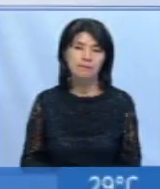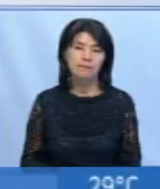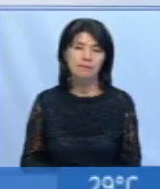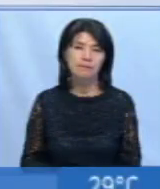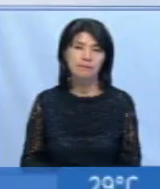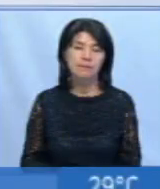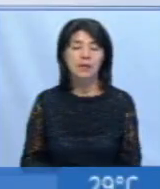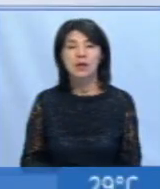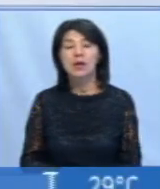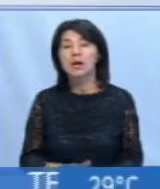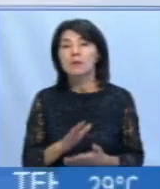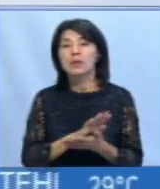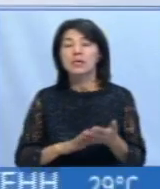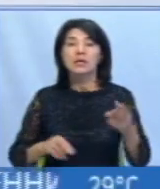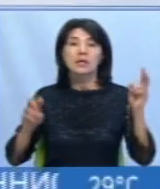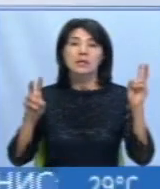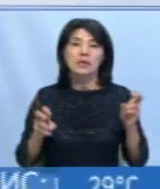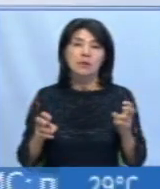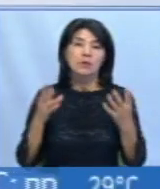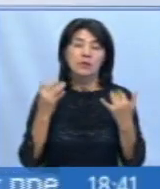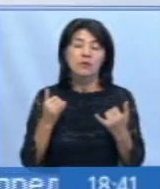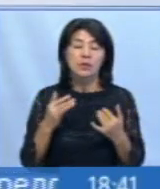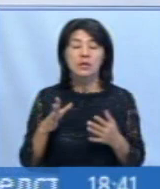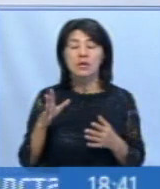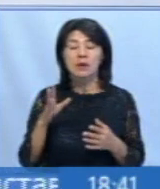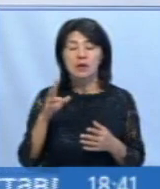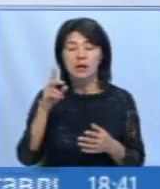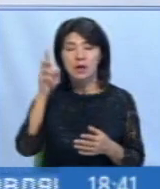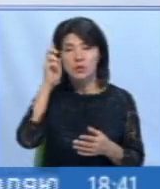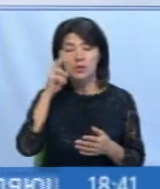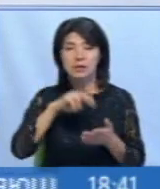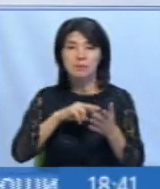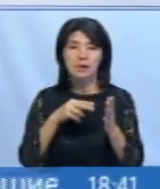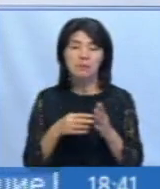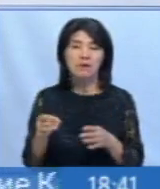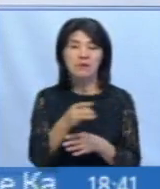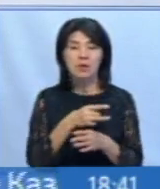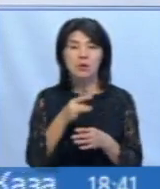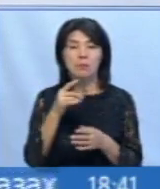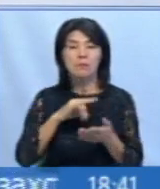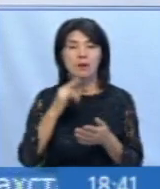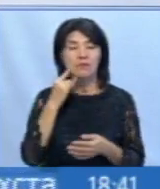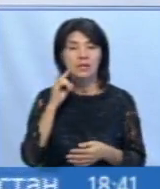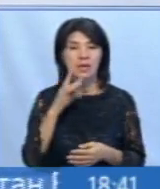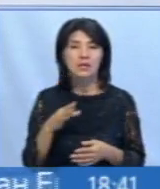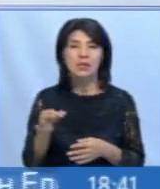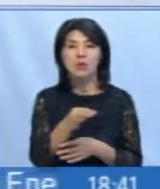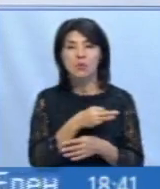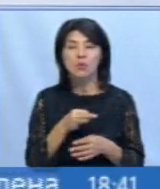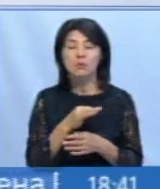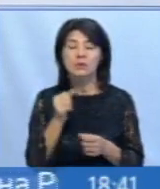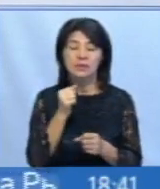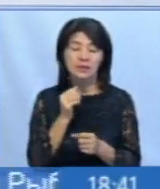В продолжении темы реализации государственных программ. В районах Павлодарской области успешно реализуется программа